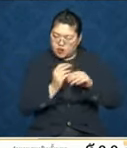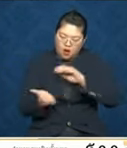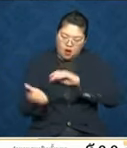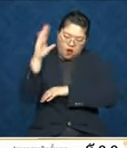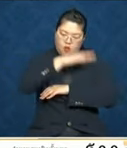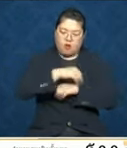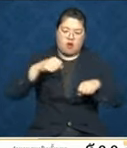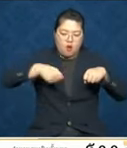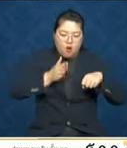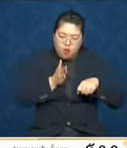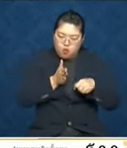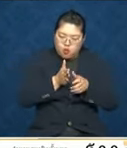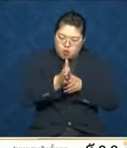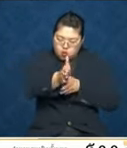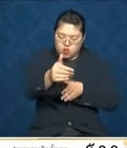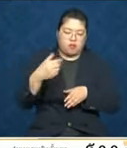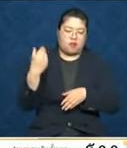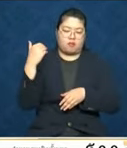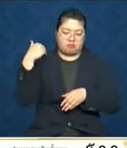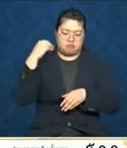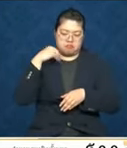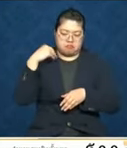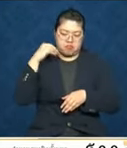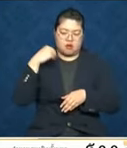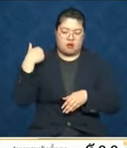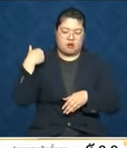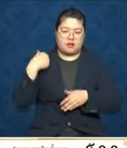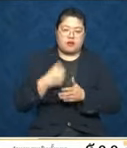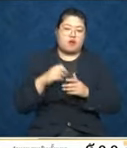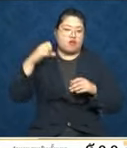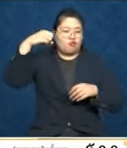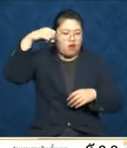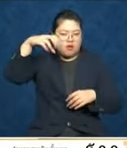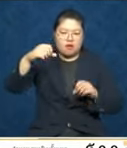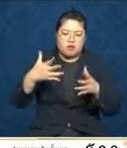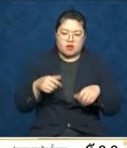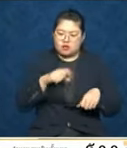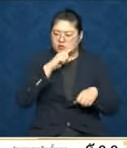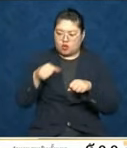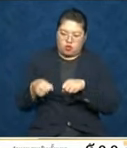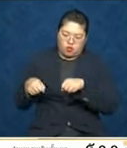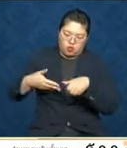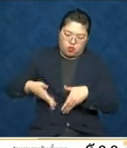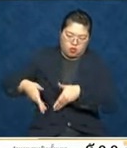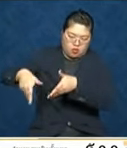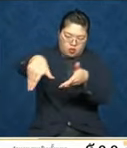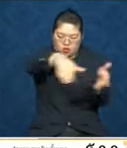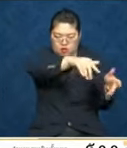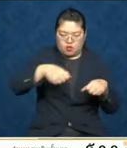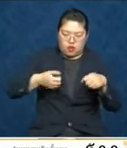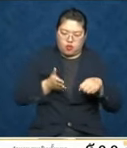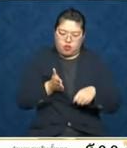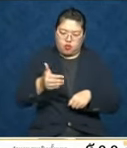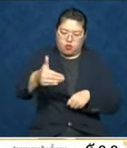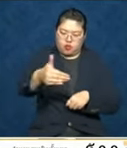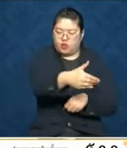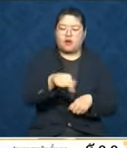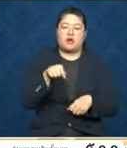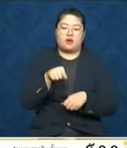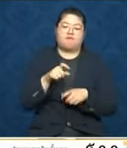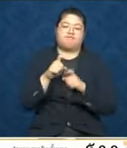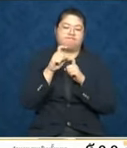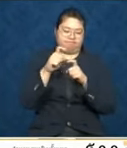ซิ่งกันสนุกสนานมากเลยแล้วไฟก็ไม่มีครับแล้วพอจะหักโค้งทีก็หักโค้งหักศอกมากเพราะงั้นคือผมว่ามันเป็นถนนที่อันตรายน